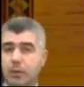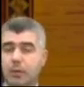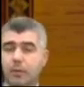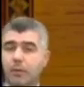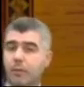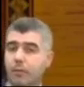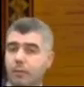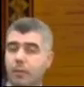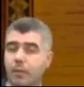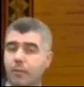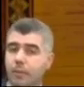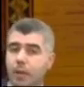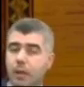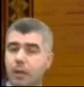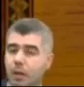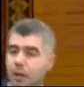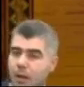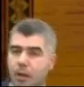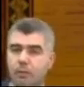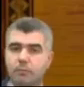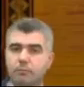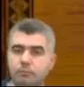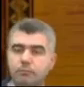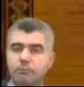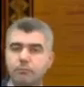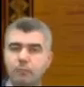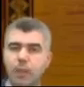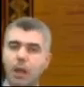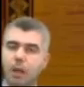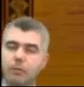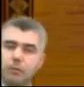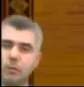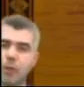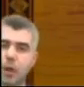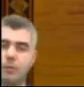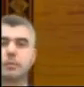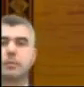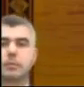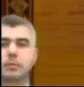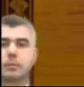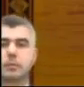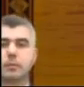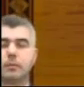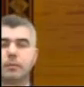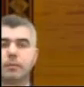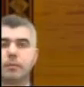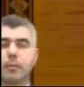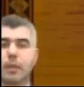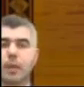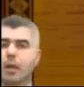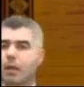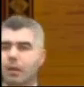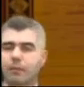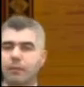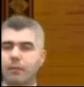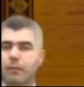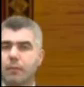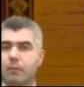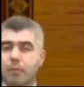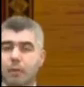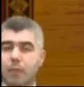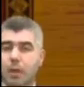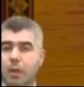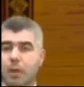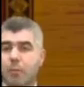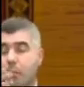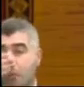لا يتزعزع، وأقول ذلك في إطار زيادة الأعمال المعادية للسامية. وأعرف أيضا